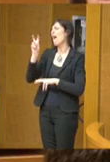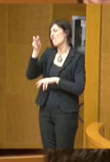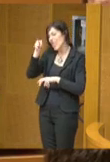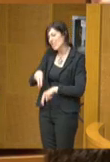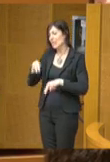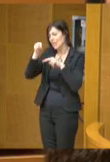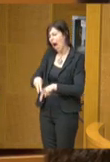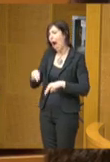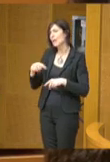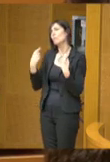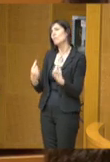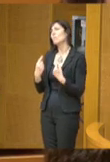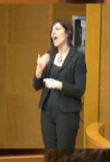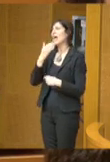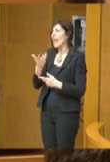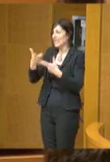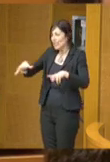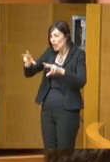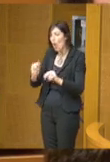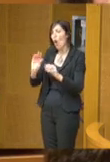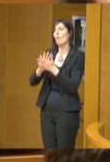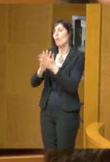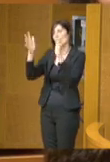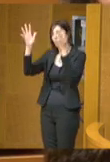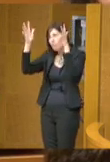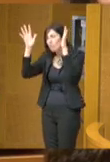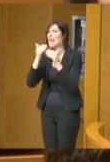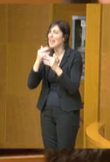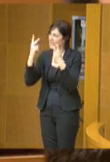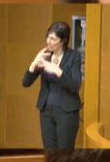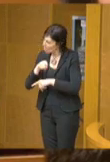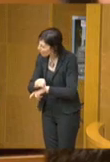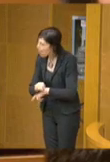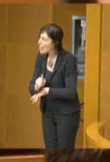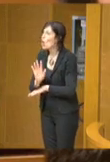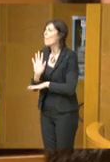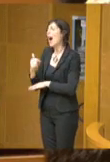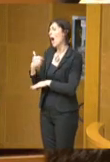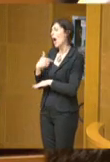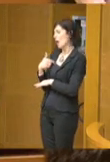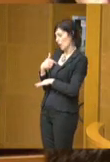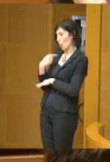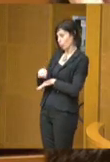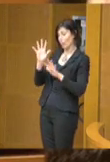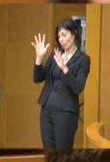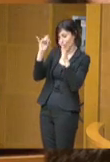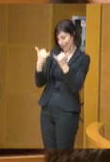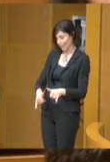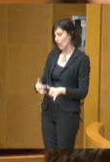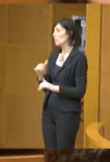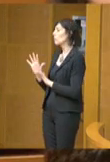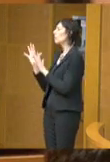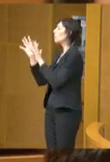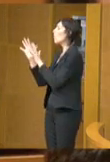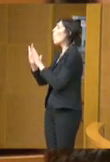l'aspettavamo, e grazie di nuovo, anzi grazie davvero. Non ho applaudito sulla un'altra